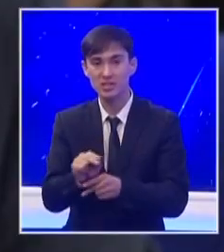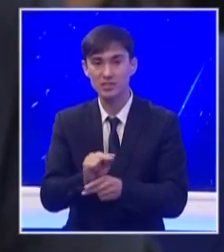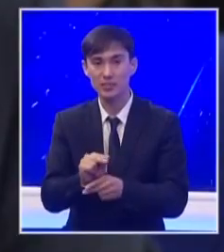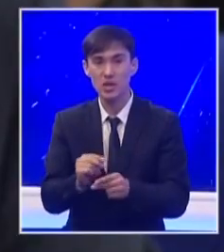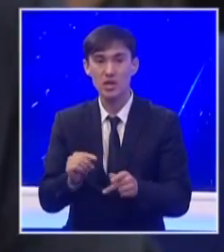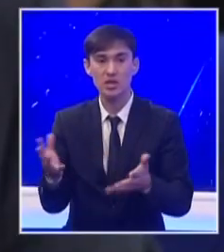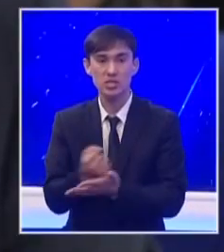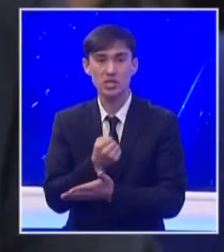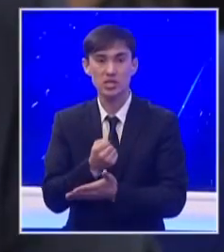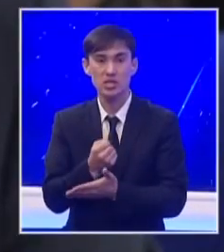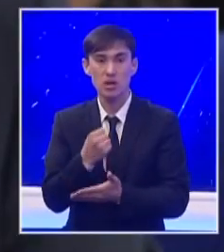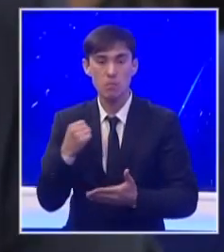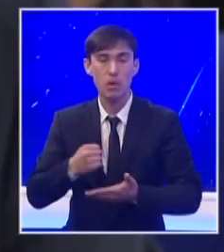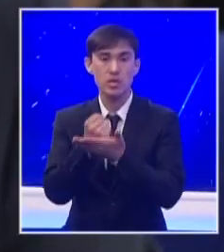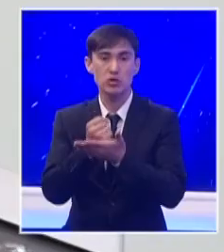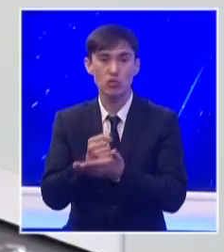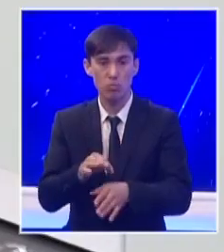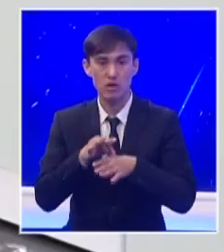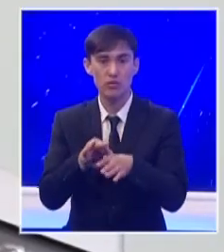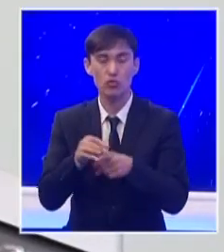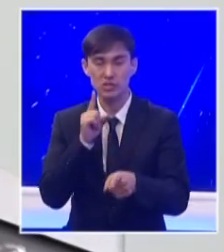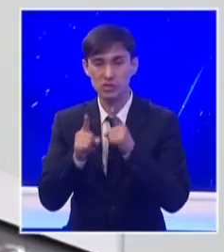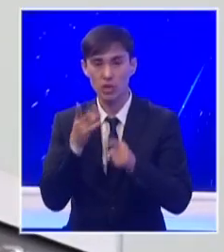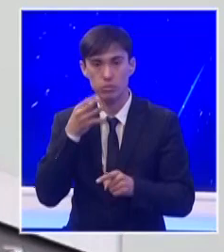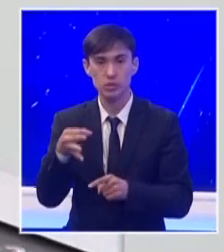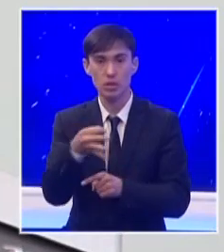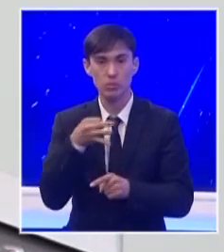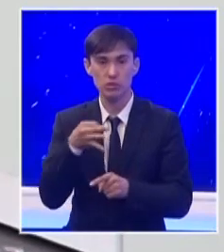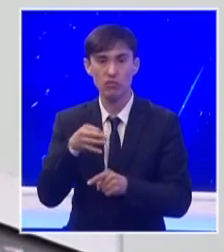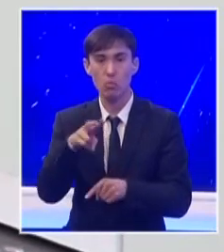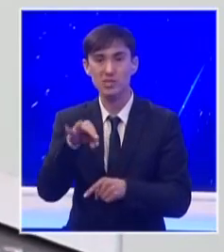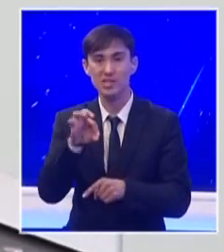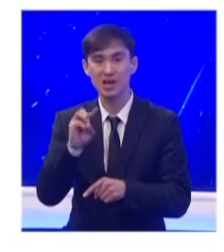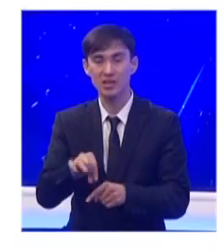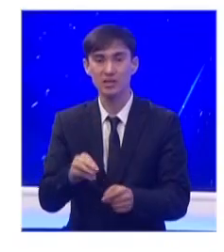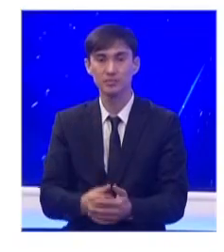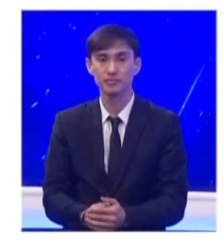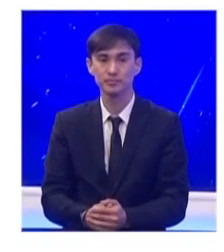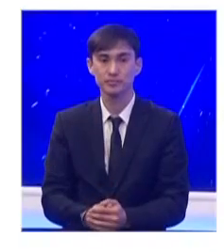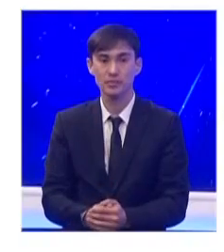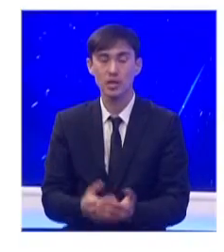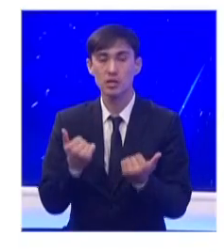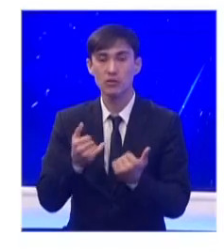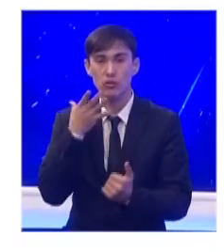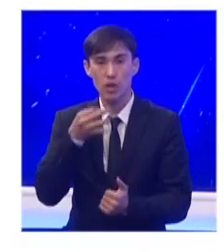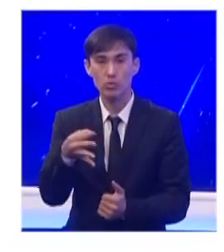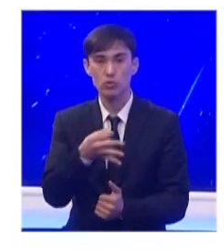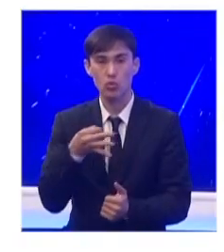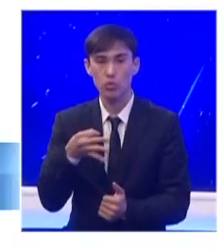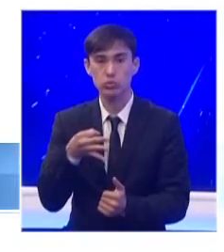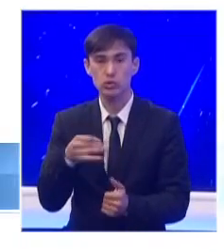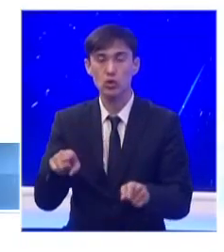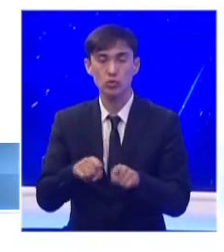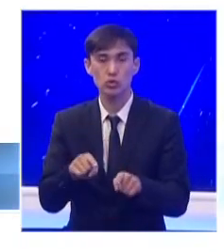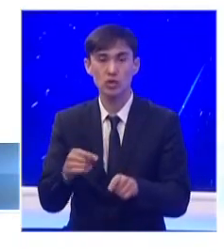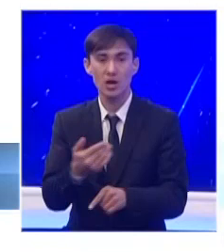они нашли единодушную поддержку в ходе проведенного заседания Алматинского областного маслихата. Сегодня Алматинскую область тоже